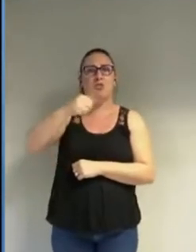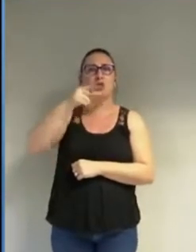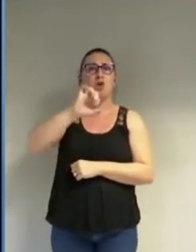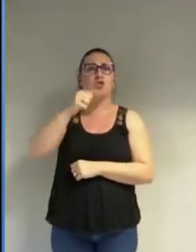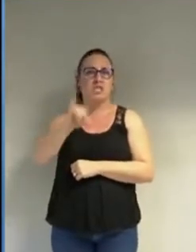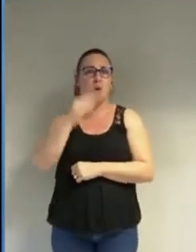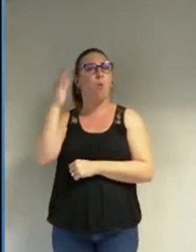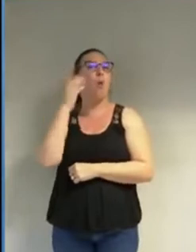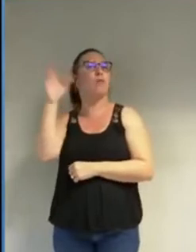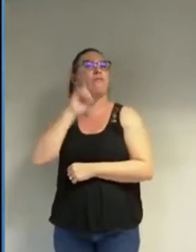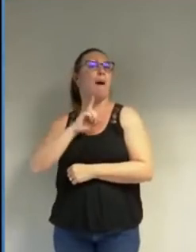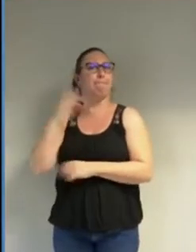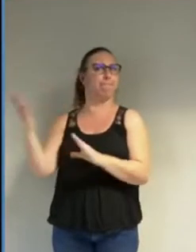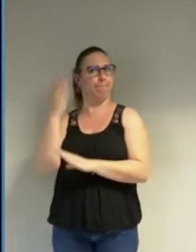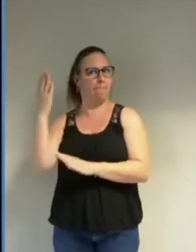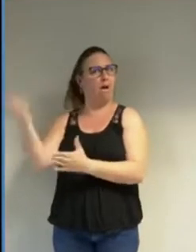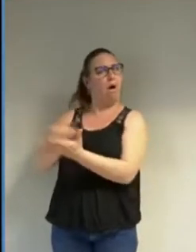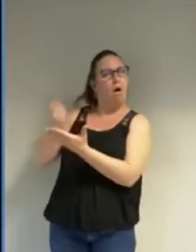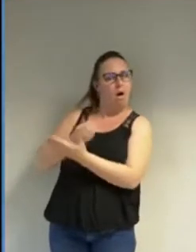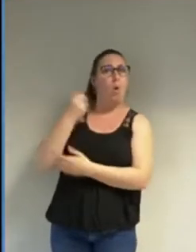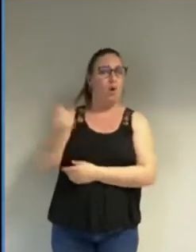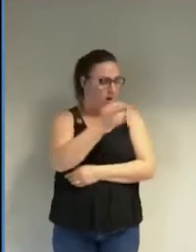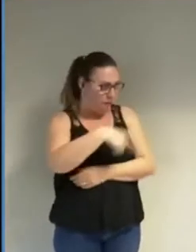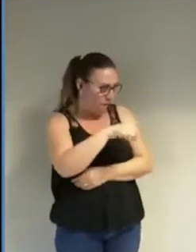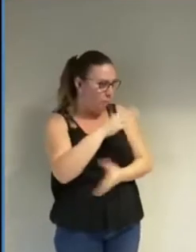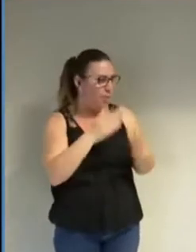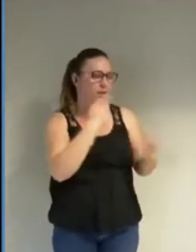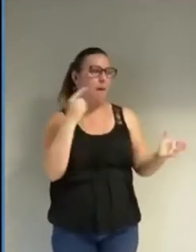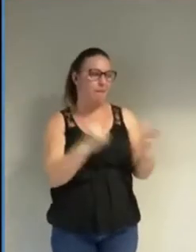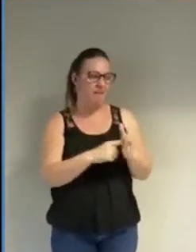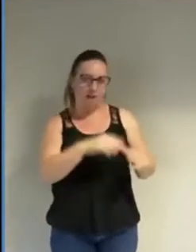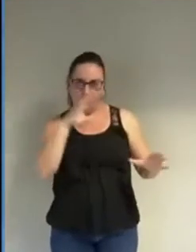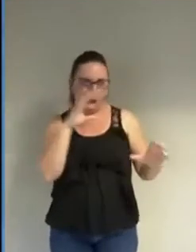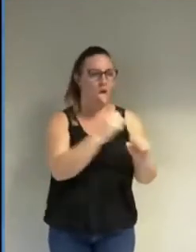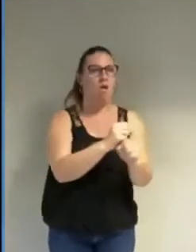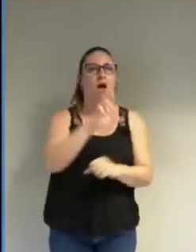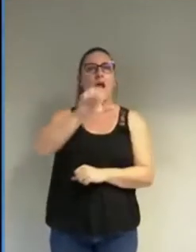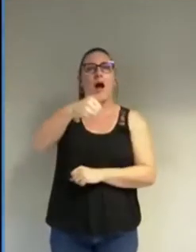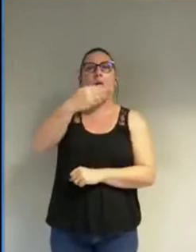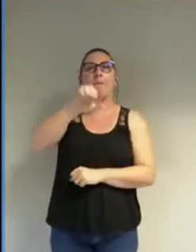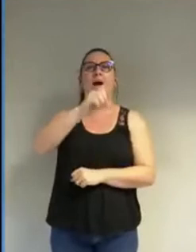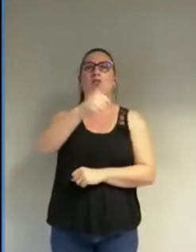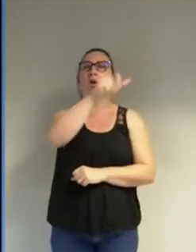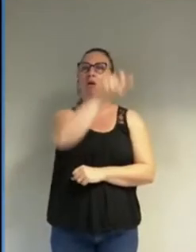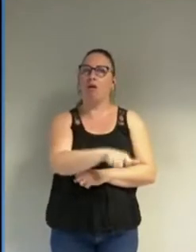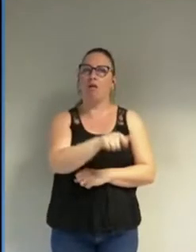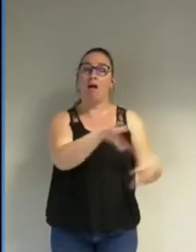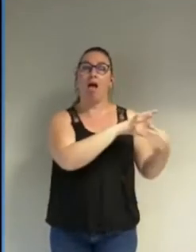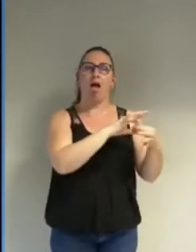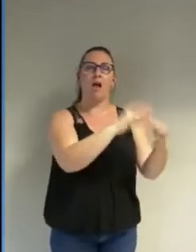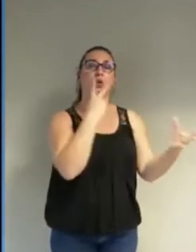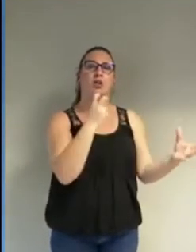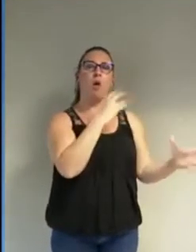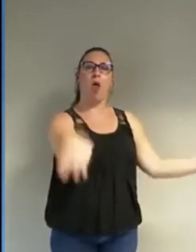les vôtres être sans doute plus enclins à écouter tariq ramadan dont les liens avec l'alliance citoyenne semble avéré